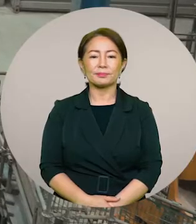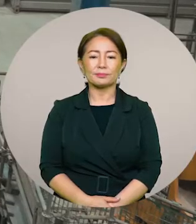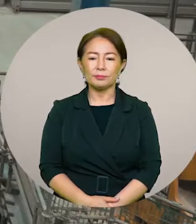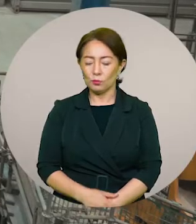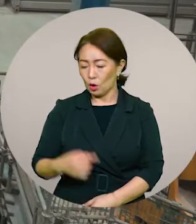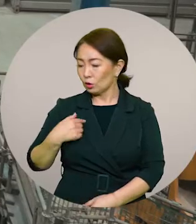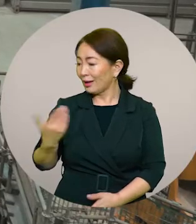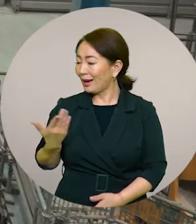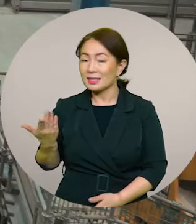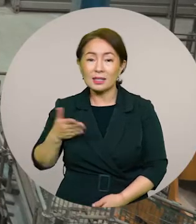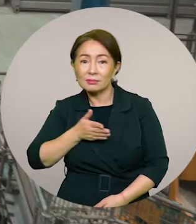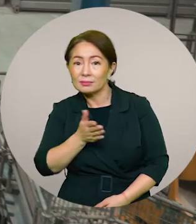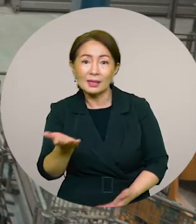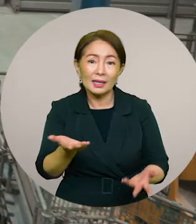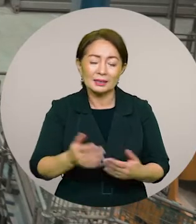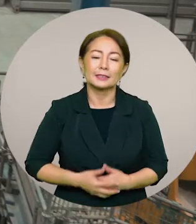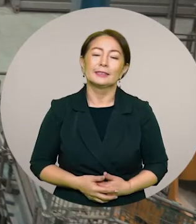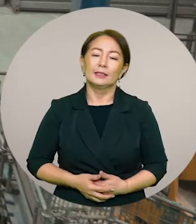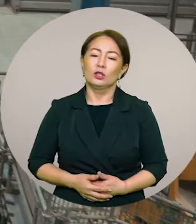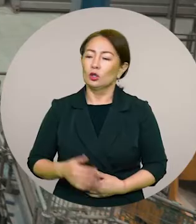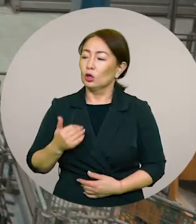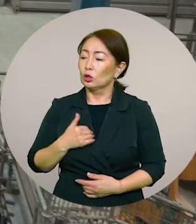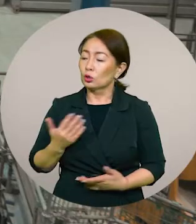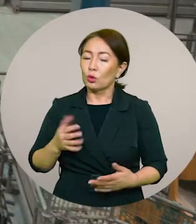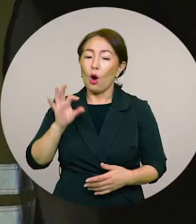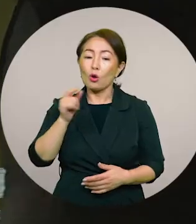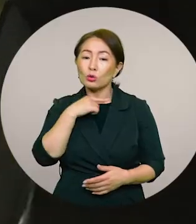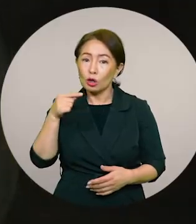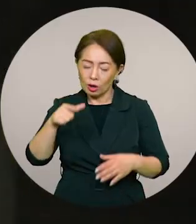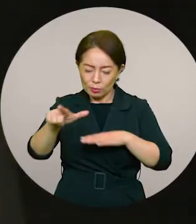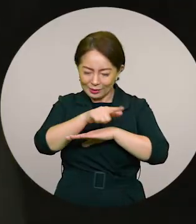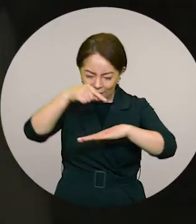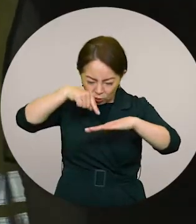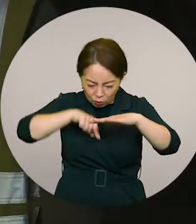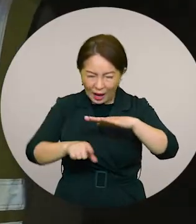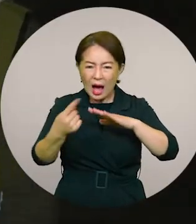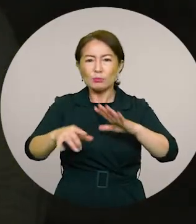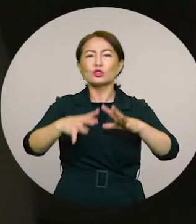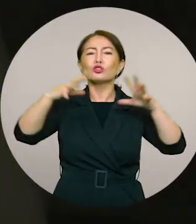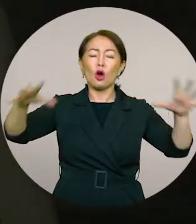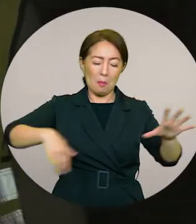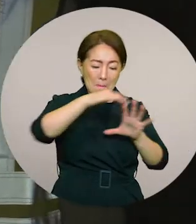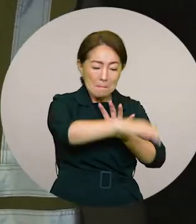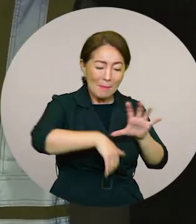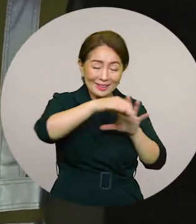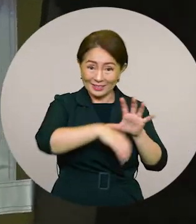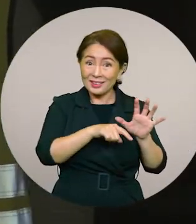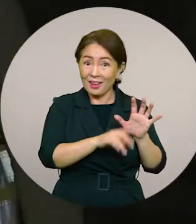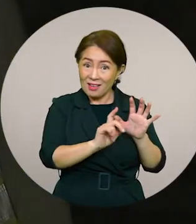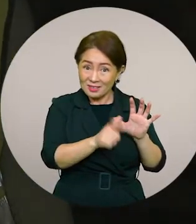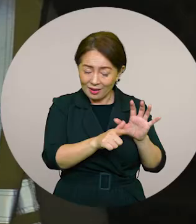За хоёулаа одоо хаачих гэж байгаа лээ. За одоо хоёулаа даадуурхай хамгийн том малталтай хэсэг болох анхдагч